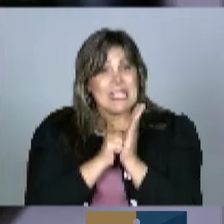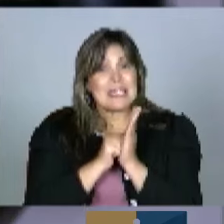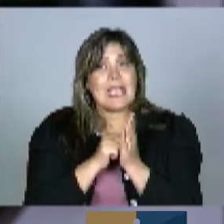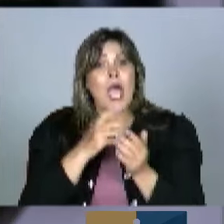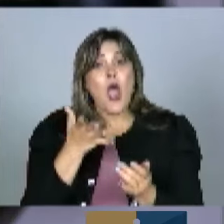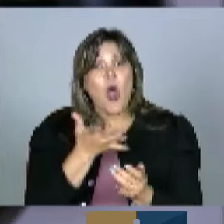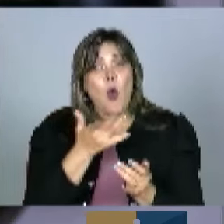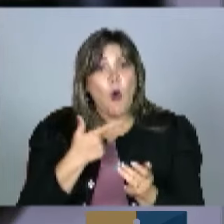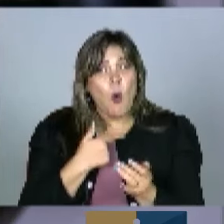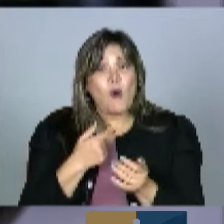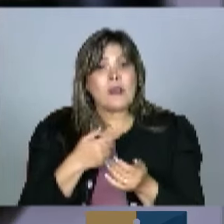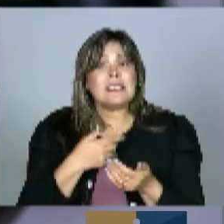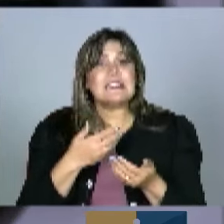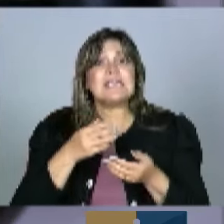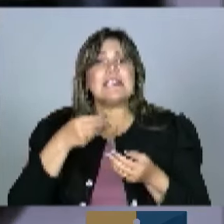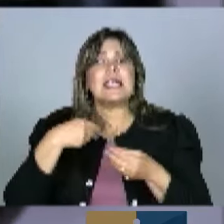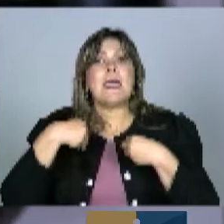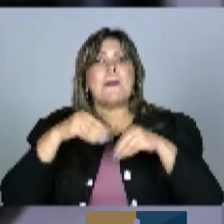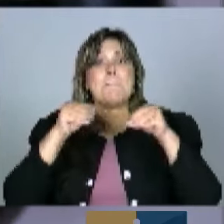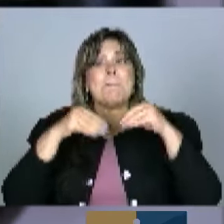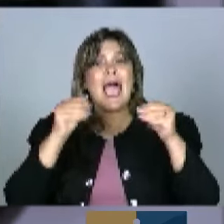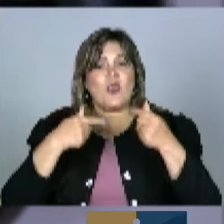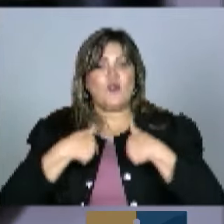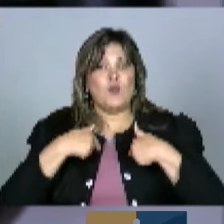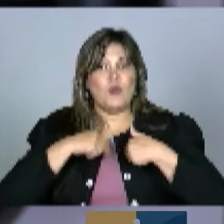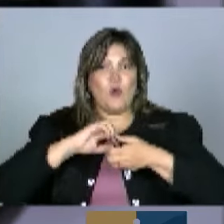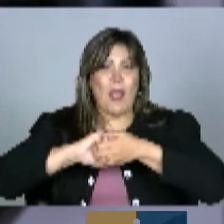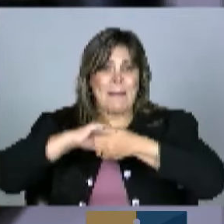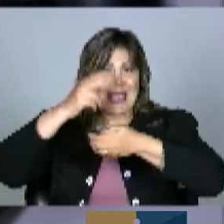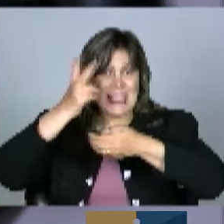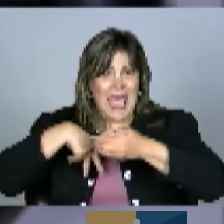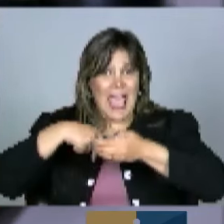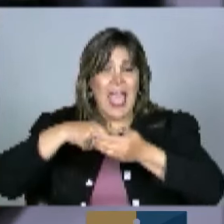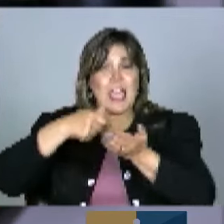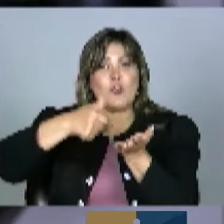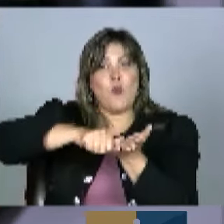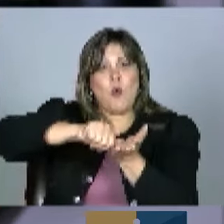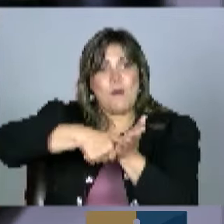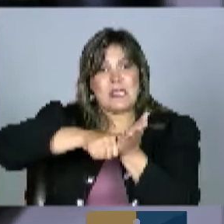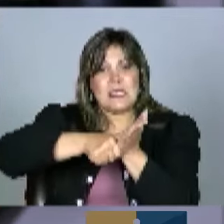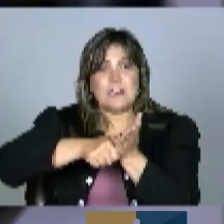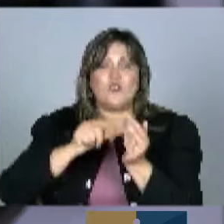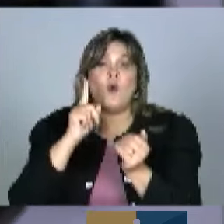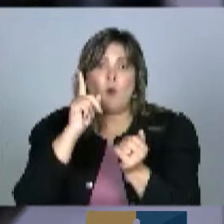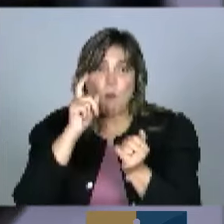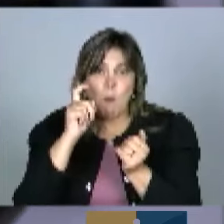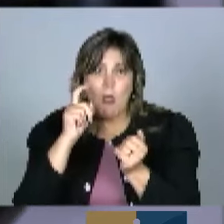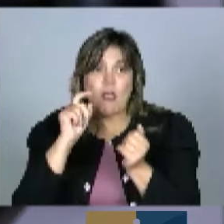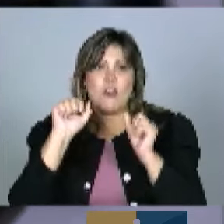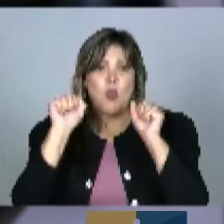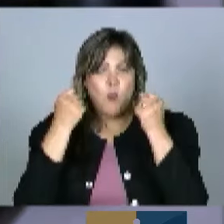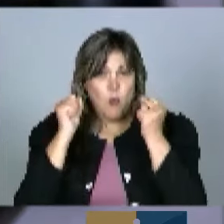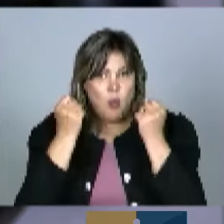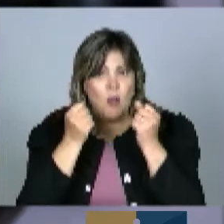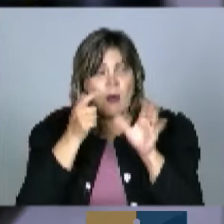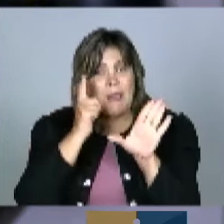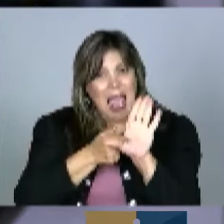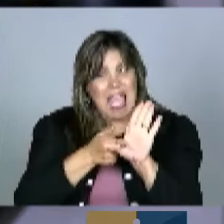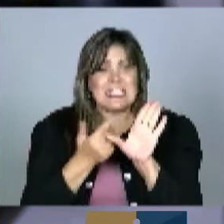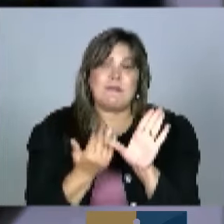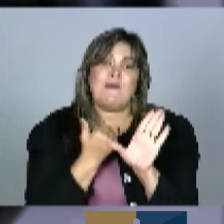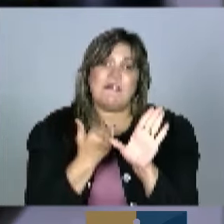عقد بنا وبين بعض ومضت وبصمت عليه ام وتنازلت لي عن الميه والكهربا بالكروت والغاز مافيش